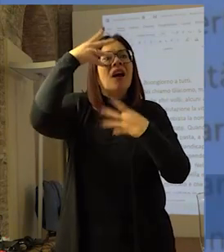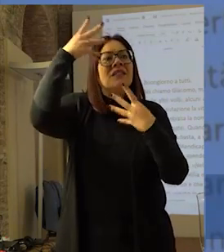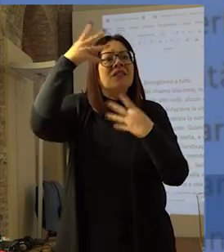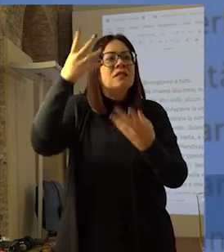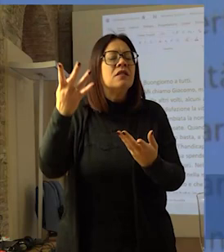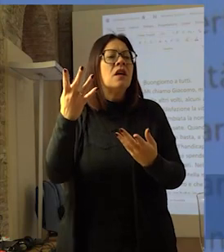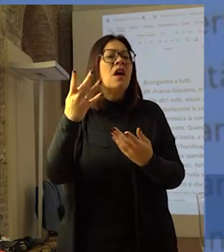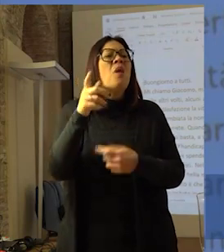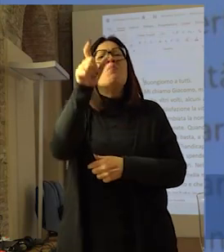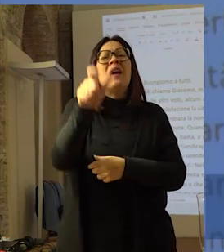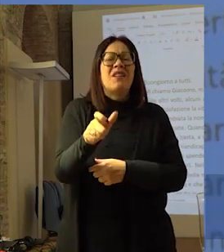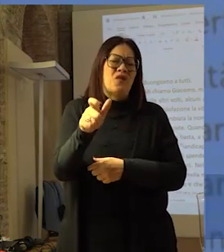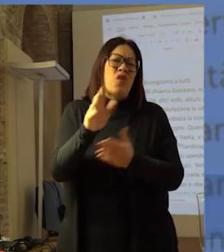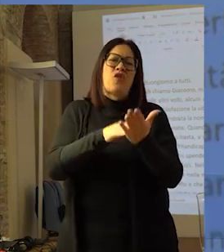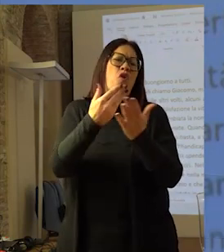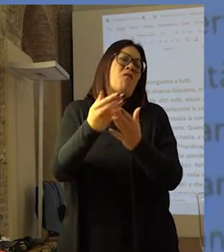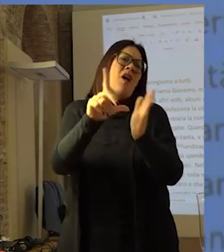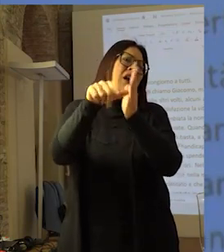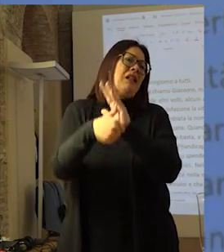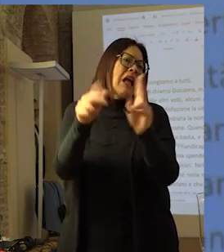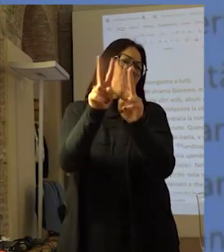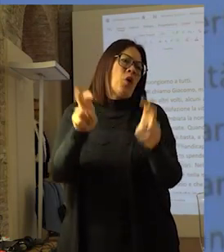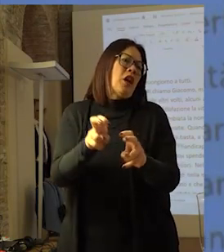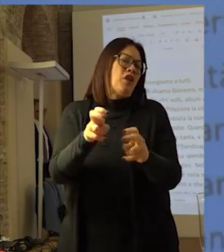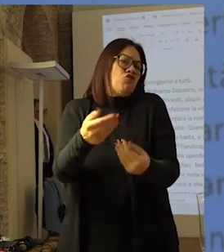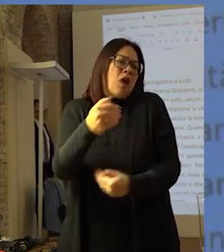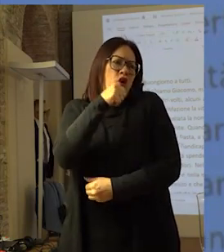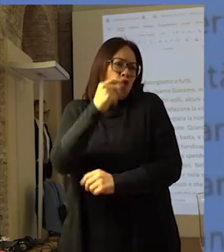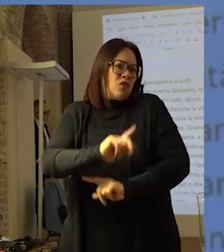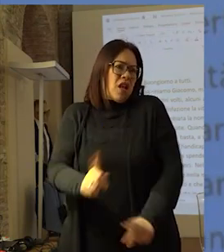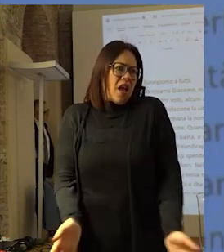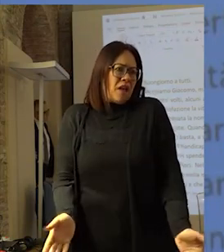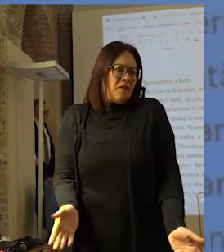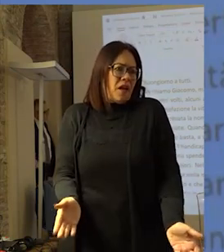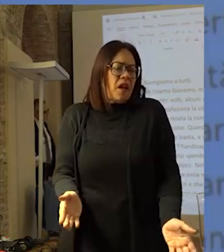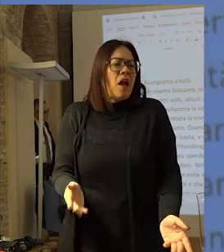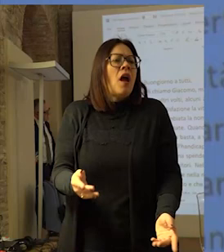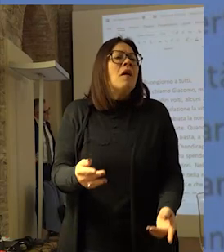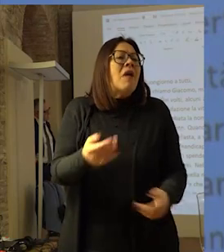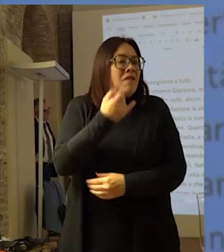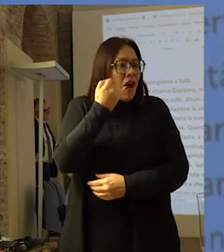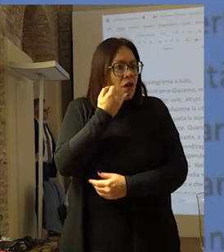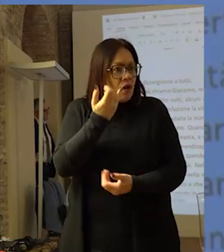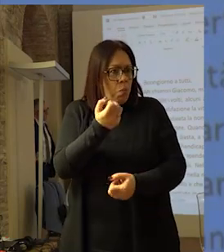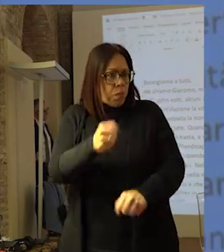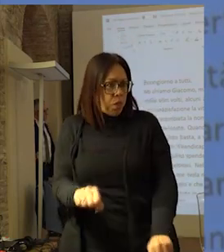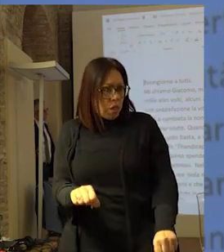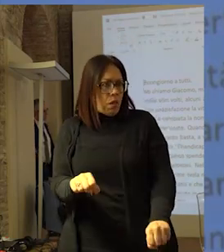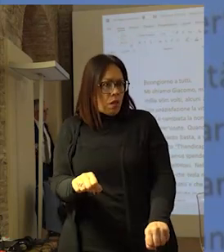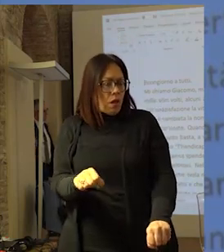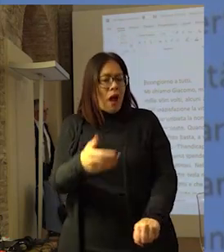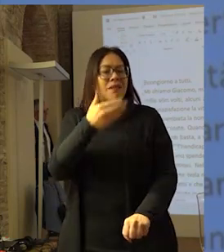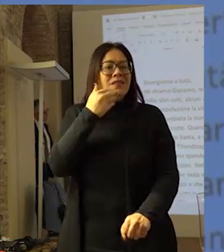pena spendere tempo ed energie e sarebbe stato facile arrendersi alla fatalità senza il sostegno dei